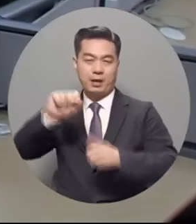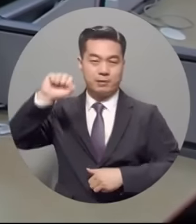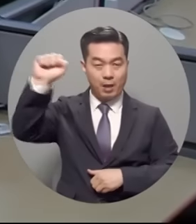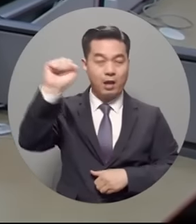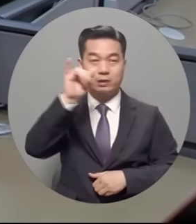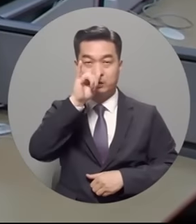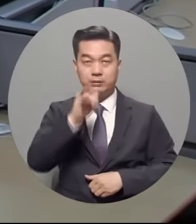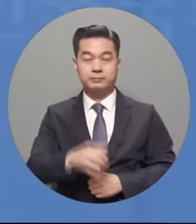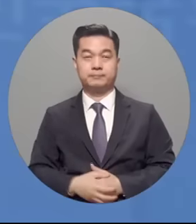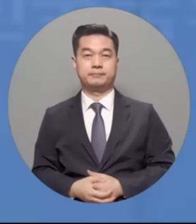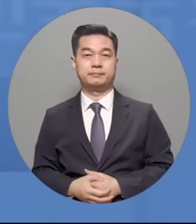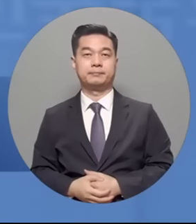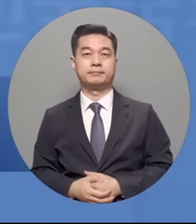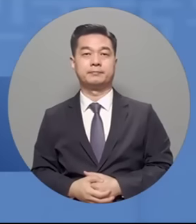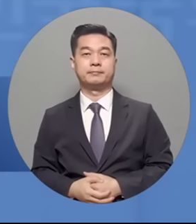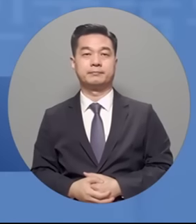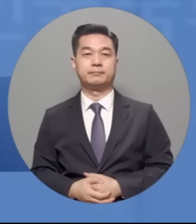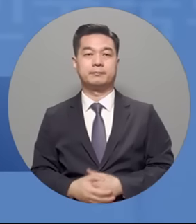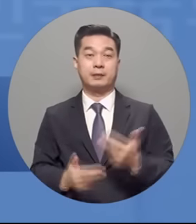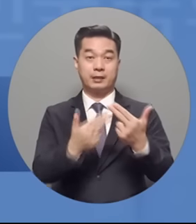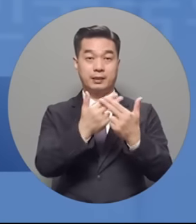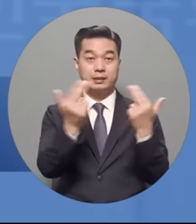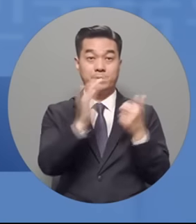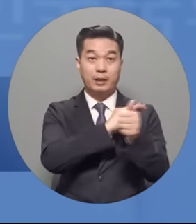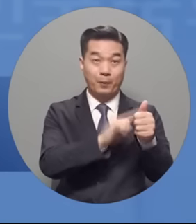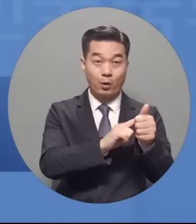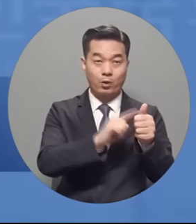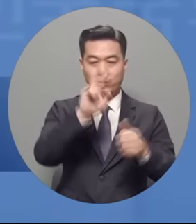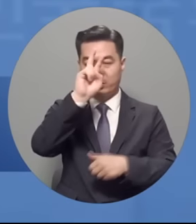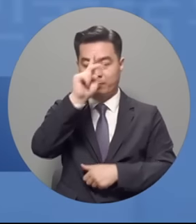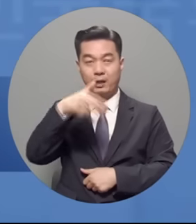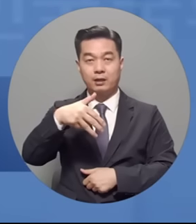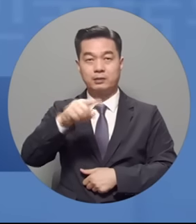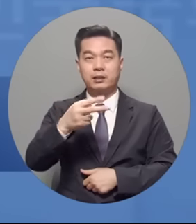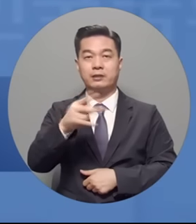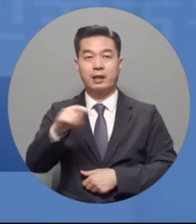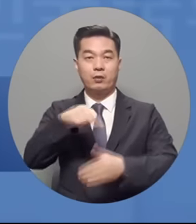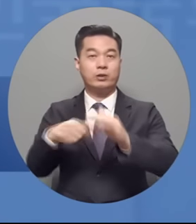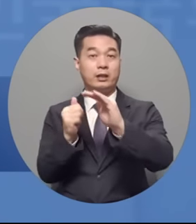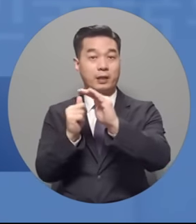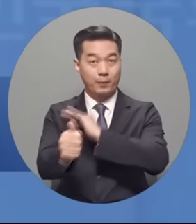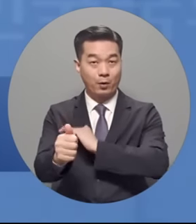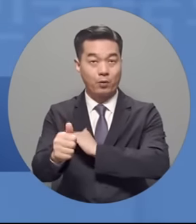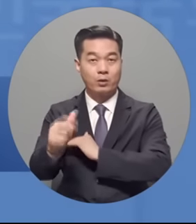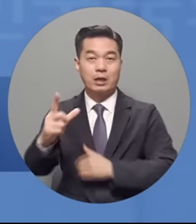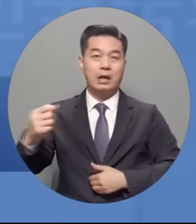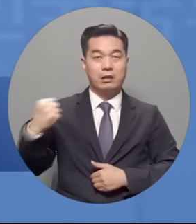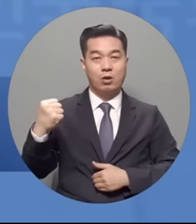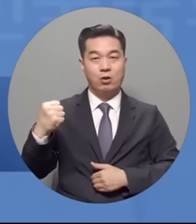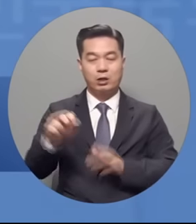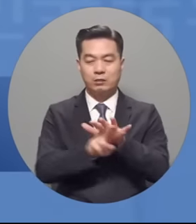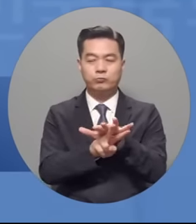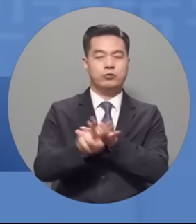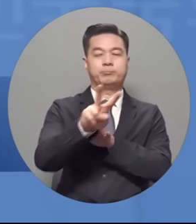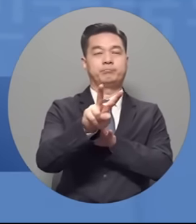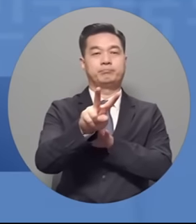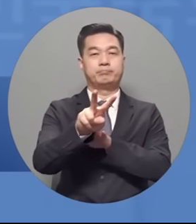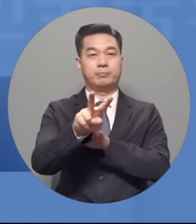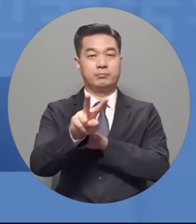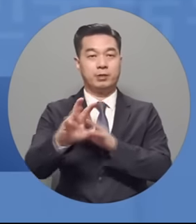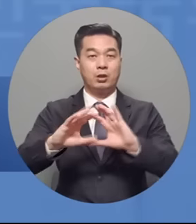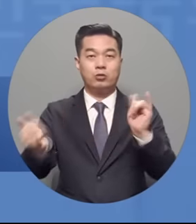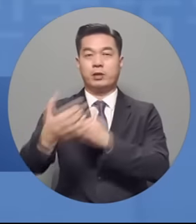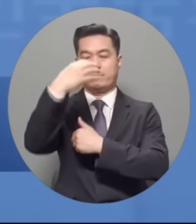선언했습니다. 이재명 대표와 박찬대 원내대표의 강력한 투톱 체제로 국민이